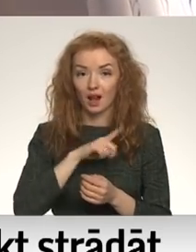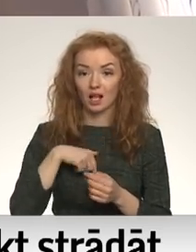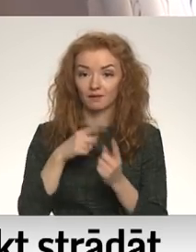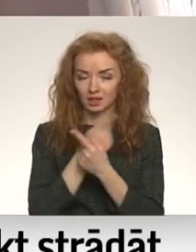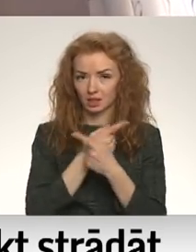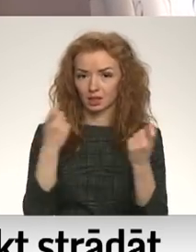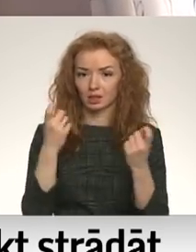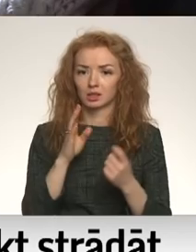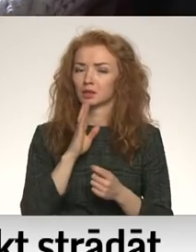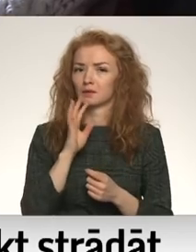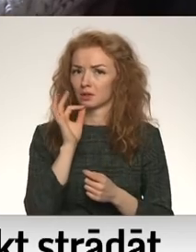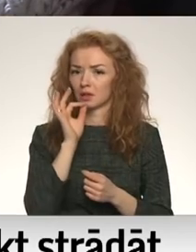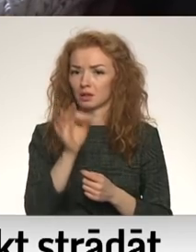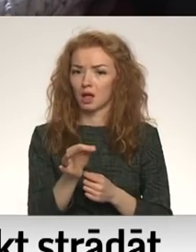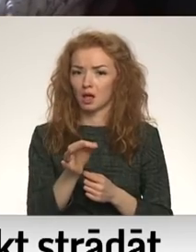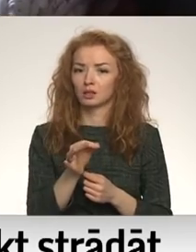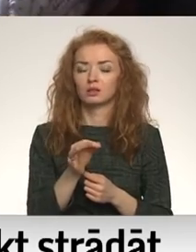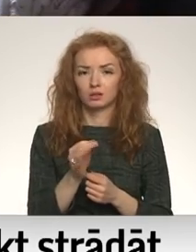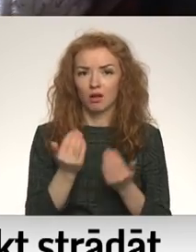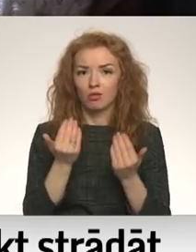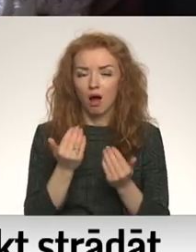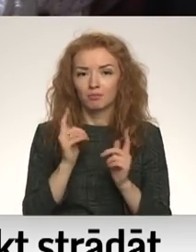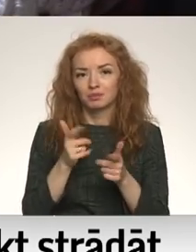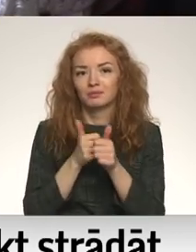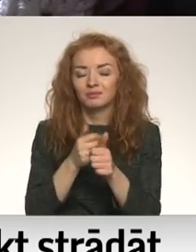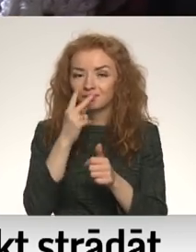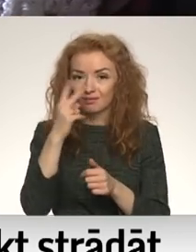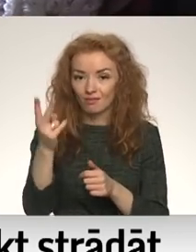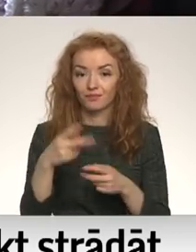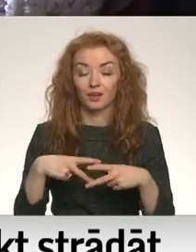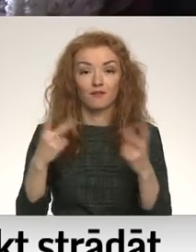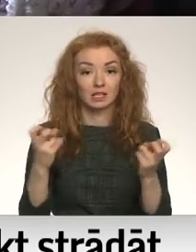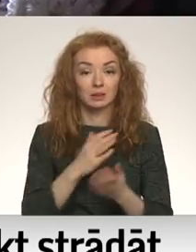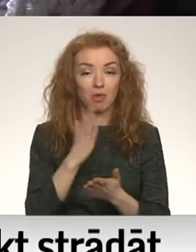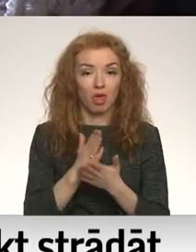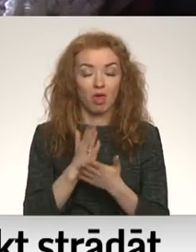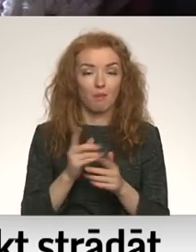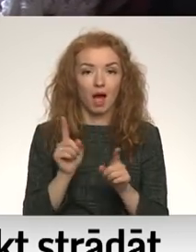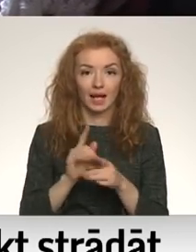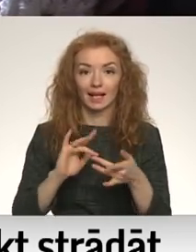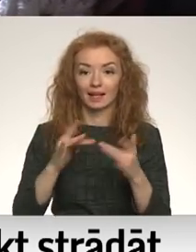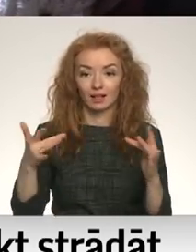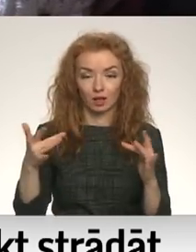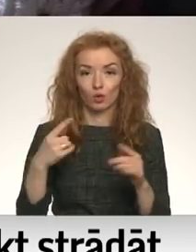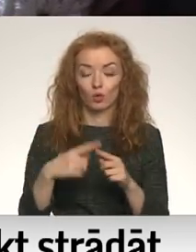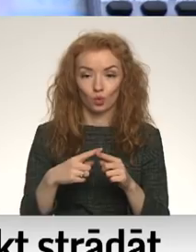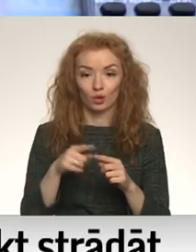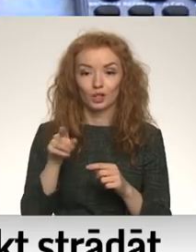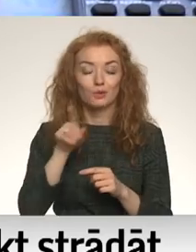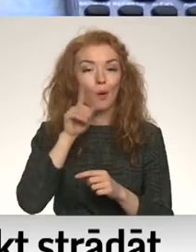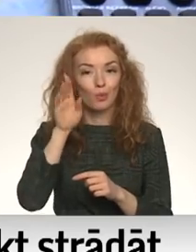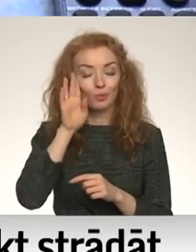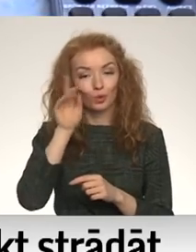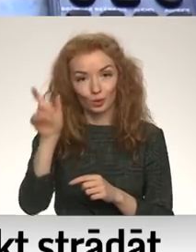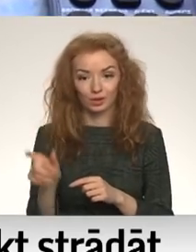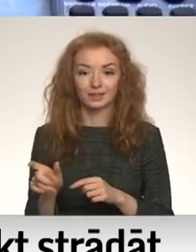ziņas, sievietes teica, ka to gan tagad noteikti skatīšoties. Viesnīcā pieejams arī internets, kas 17-gadīgajam Markam